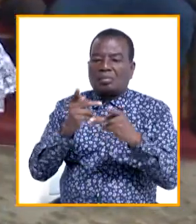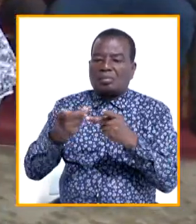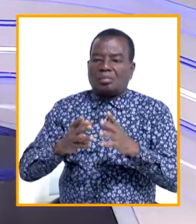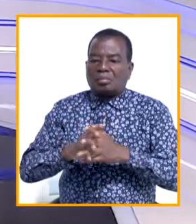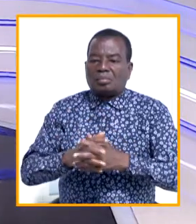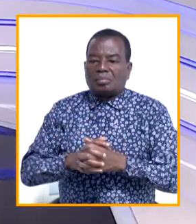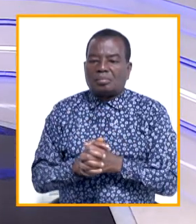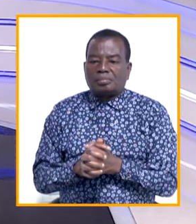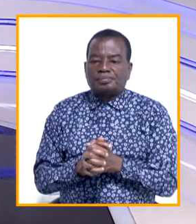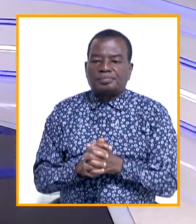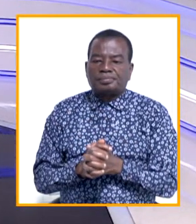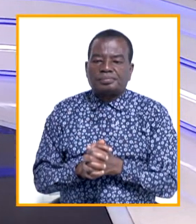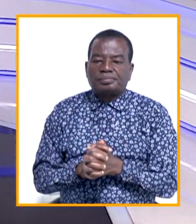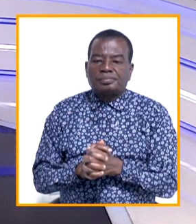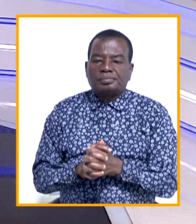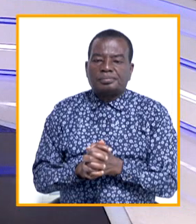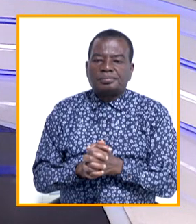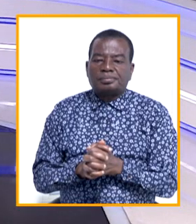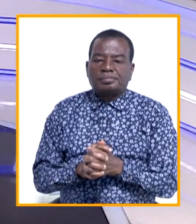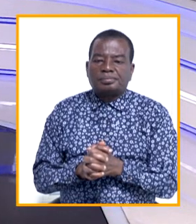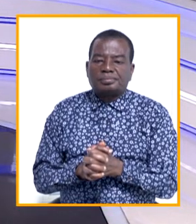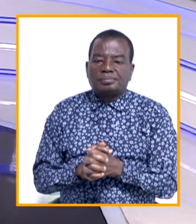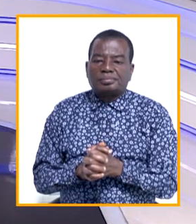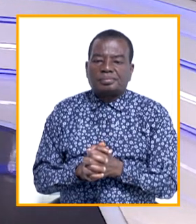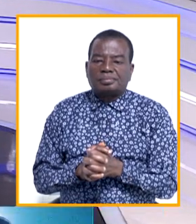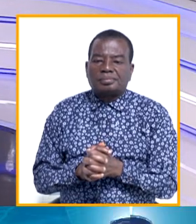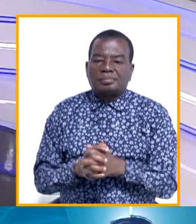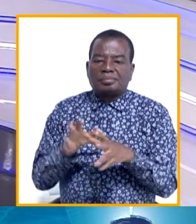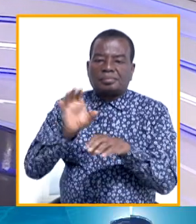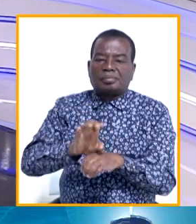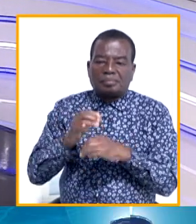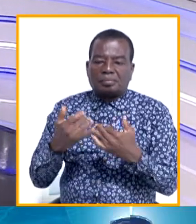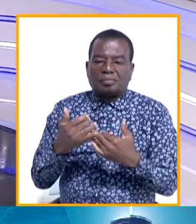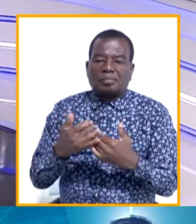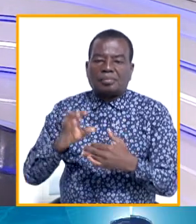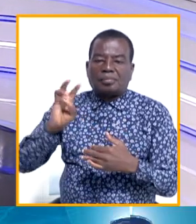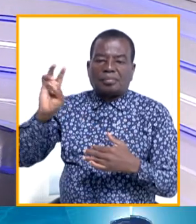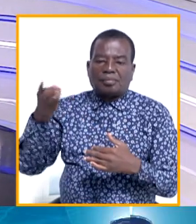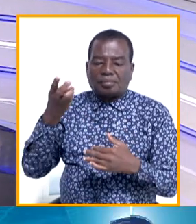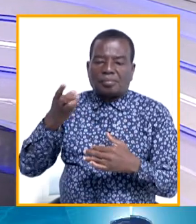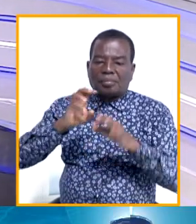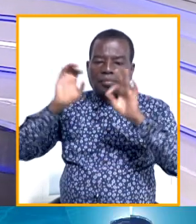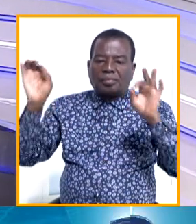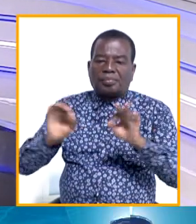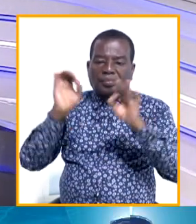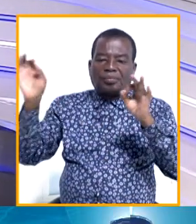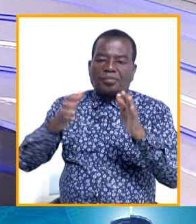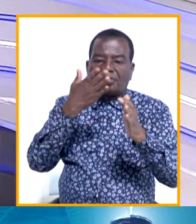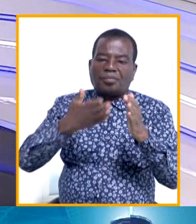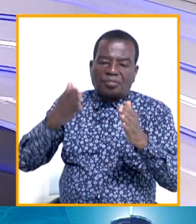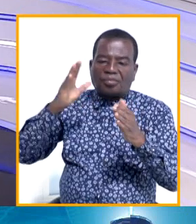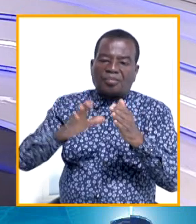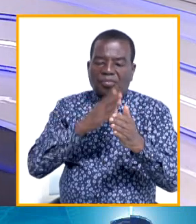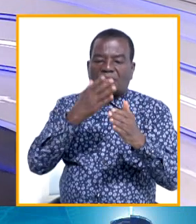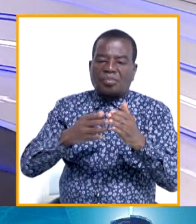Ouk belle transition pour parler culture à présent 6e édition du festival des arts de la culture